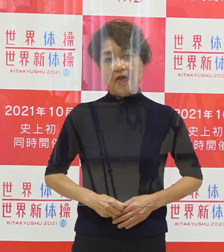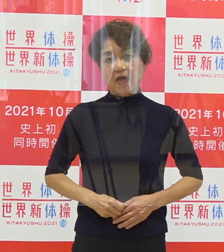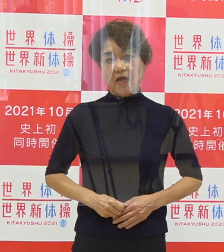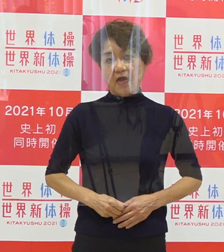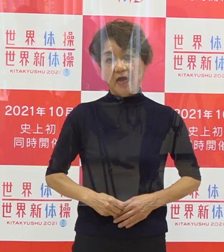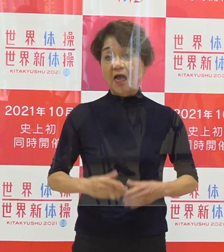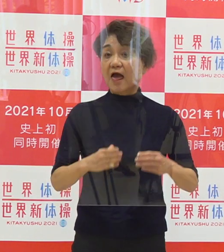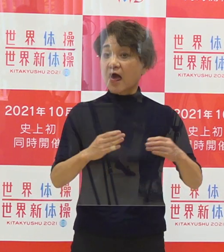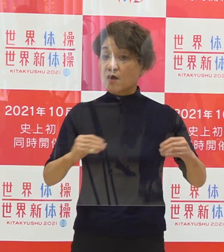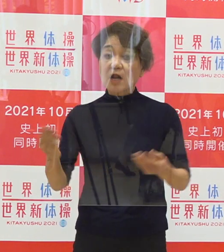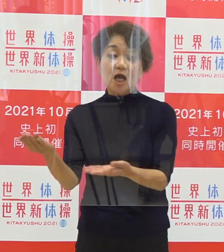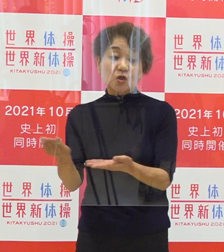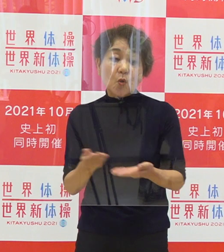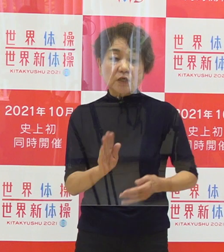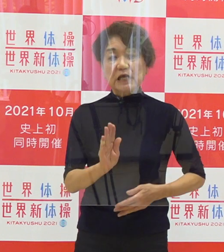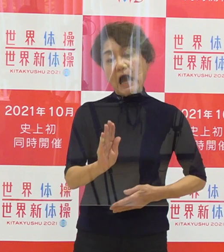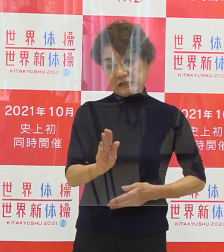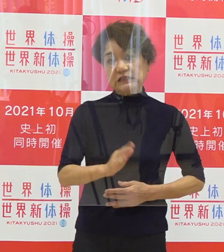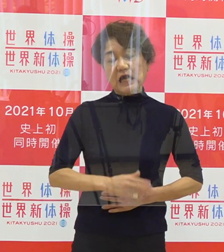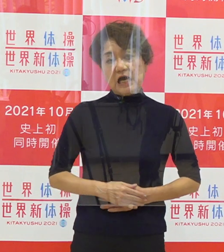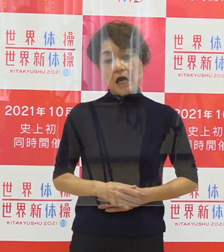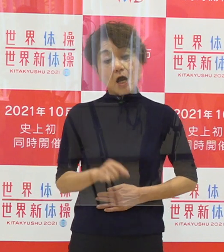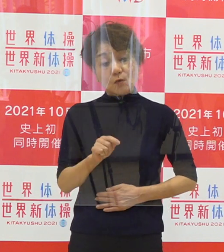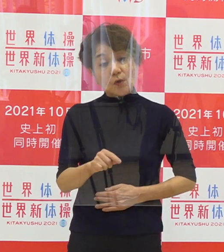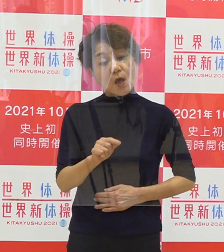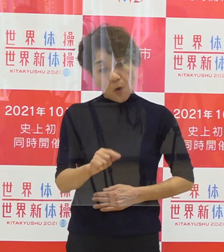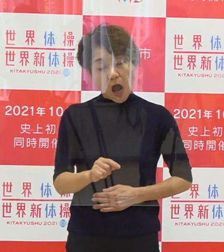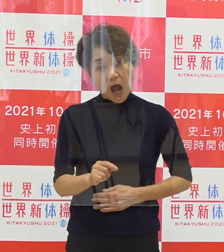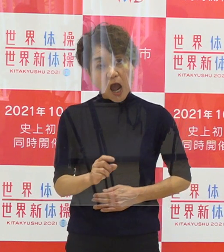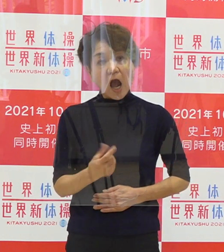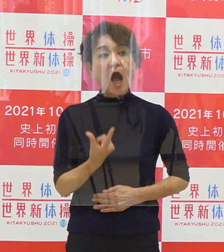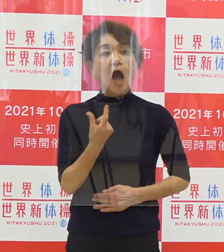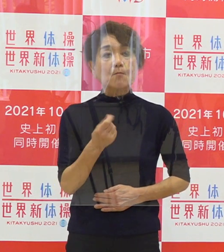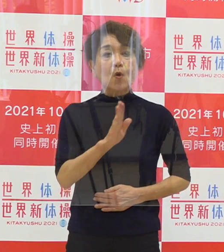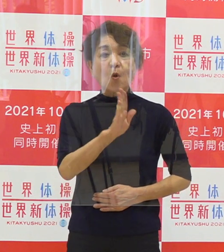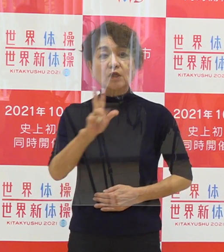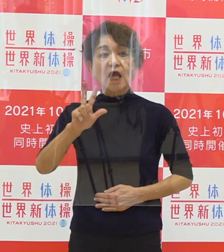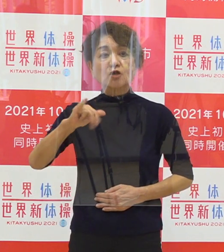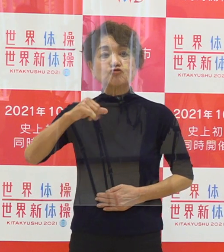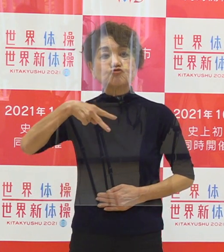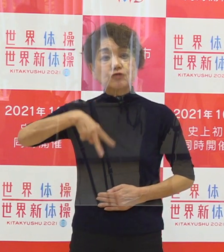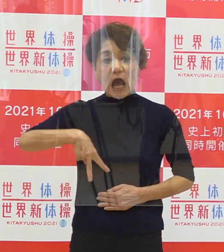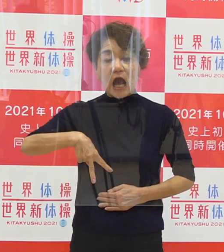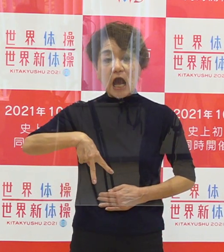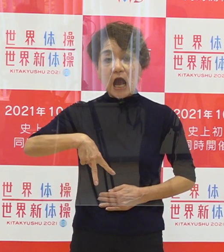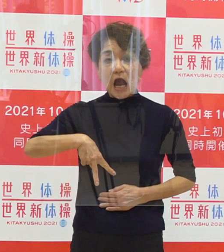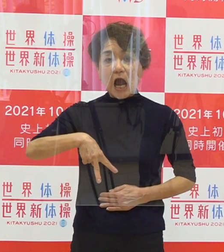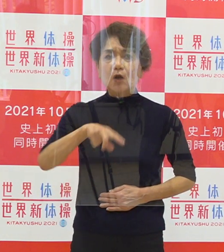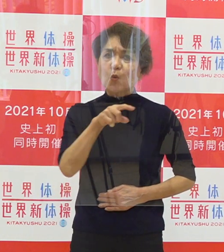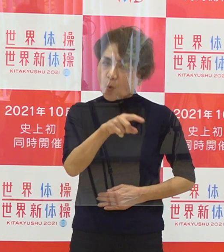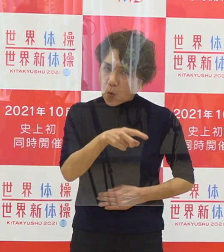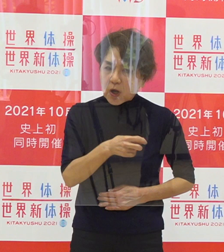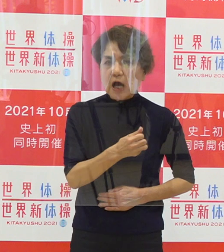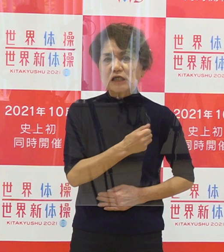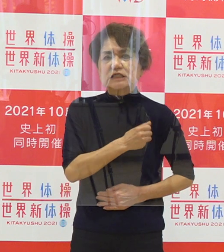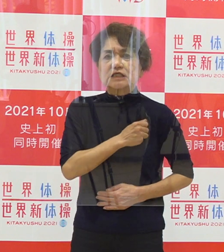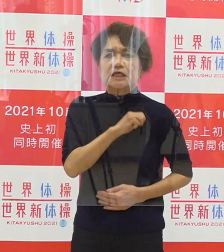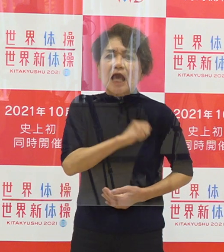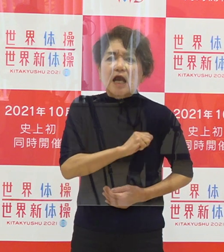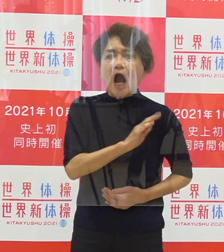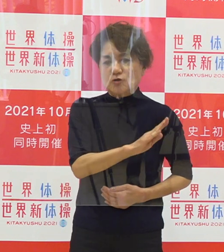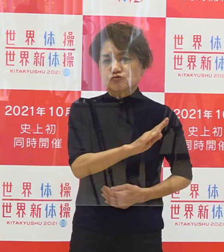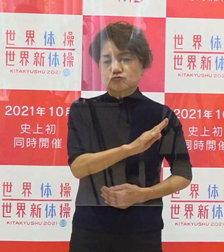供給があったということなんですが、これはモデルナの方が心筋炎が起こる頻度が高いということ